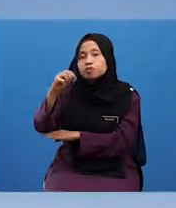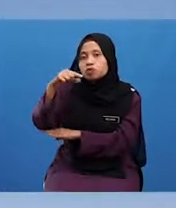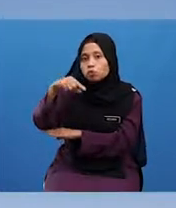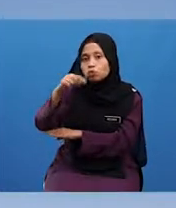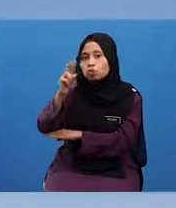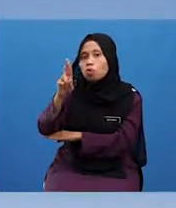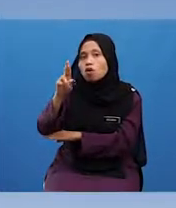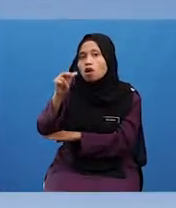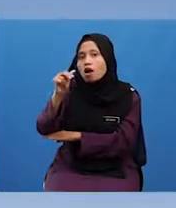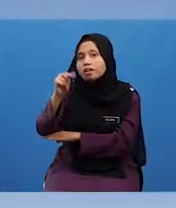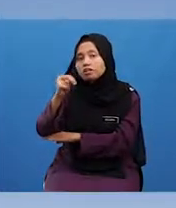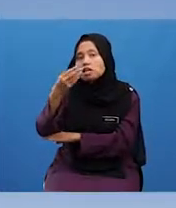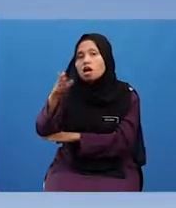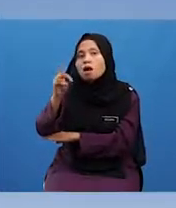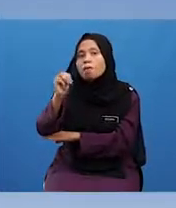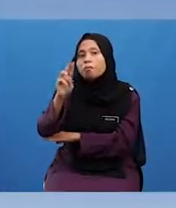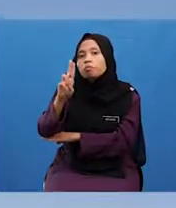Quran Muhammad.